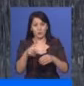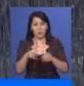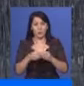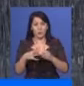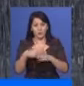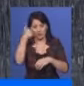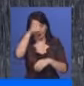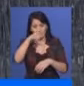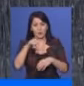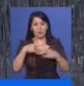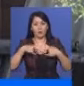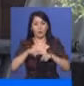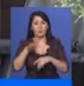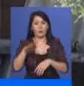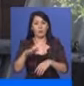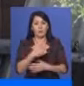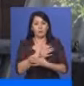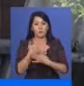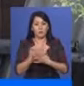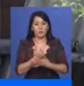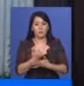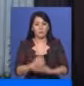2011-2015 жылы туған балалардың мүрдесі табылады.